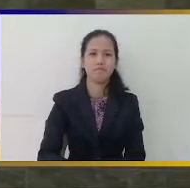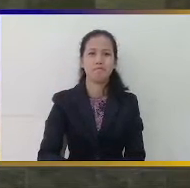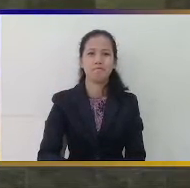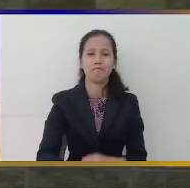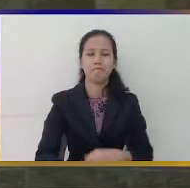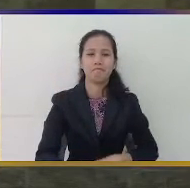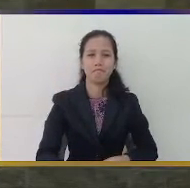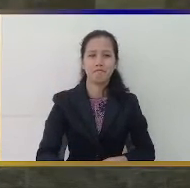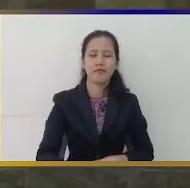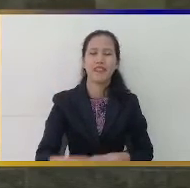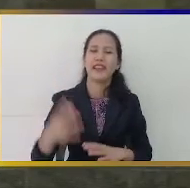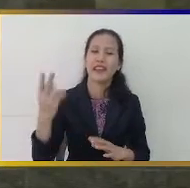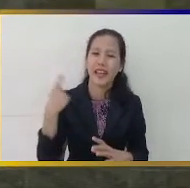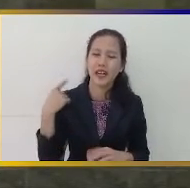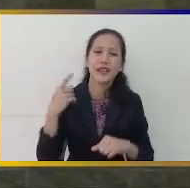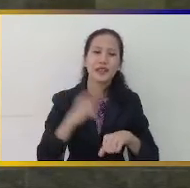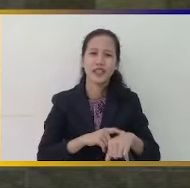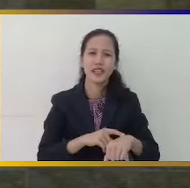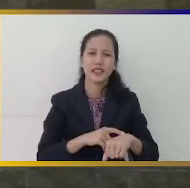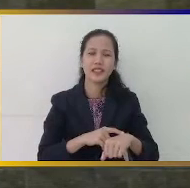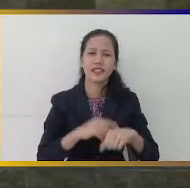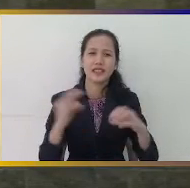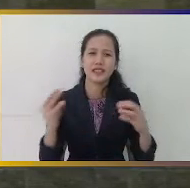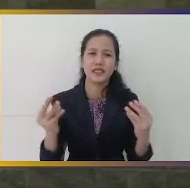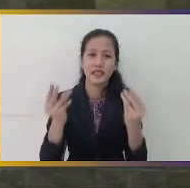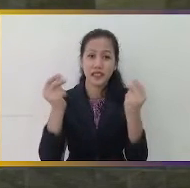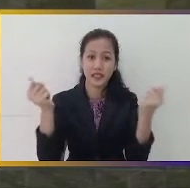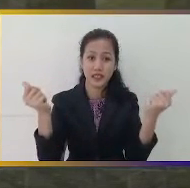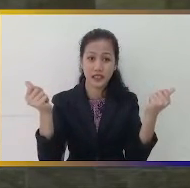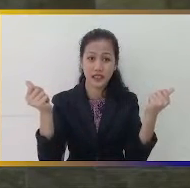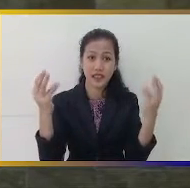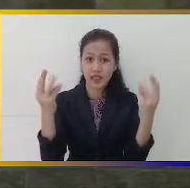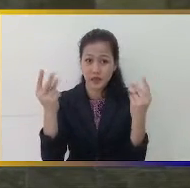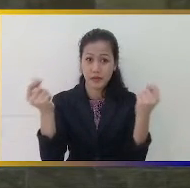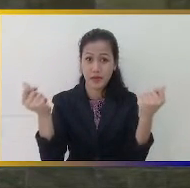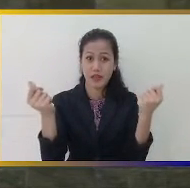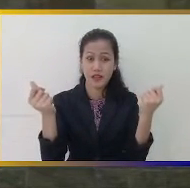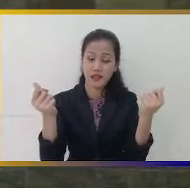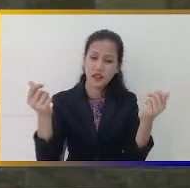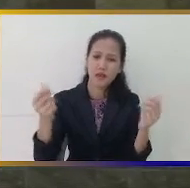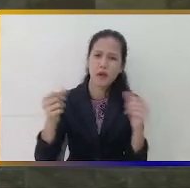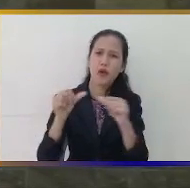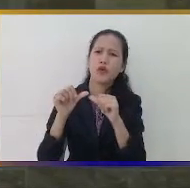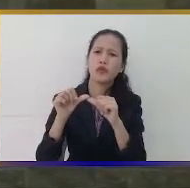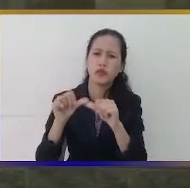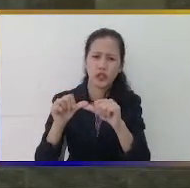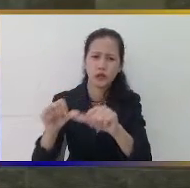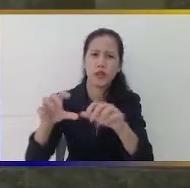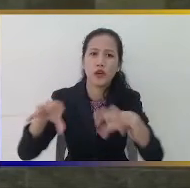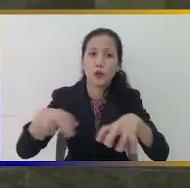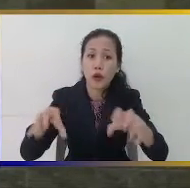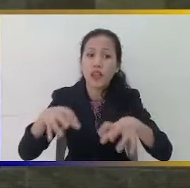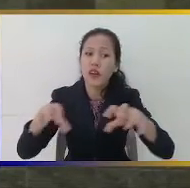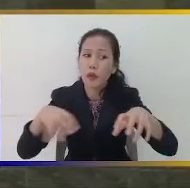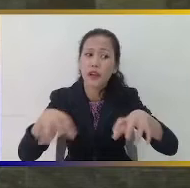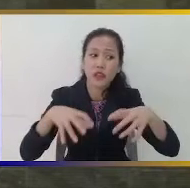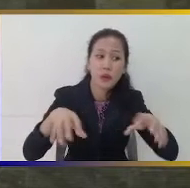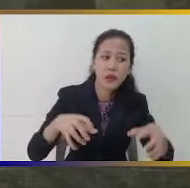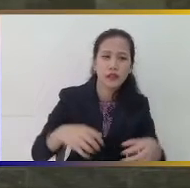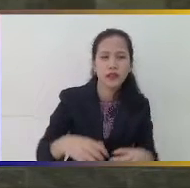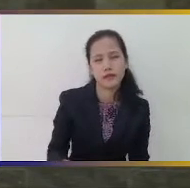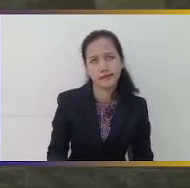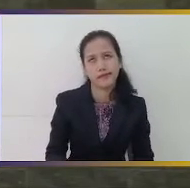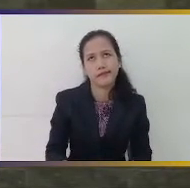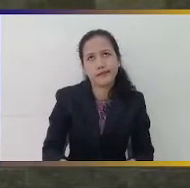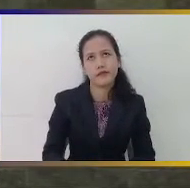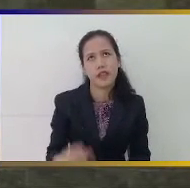panalangin po ninyo. But tinuloy ko po kasi yung trabaho. Trabaho. Sa maling sabi, nabinat po ako. Bumalik. Kaya